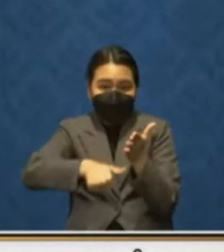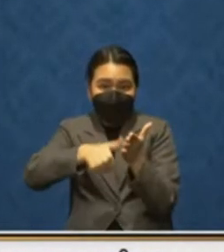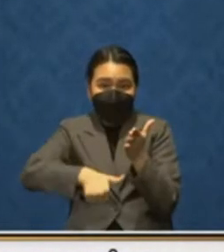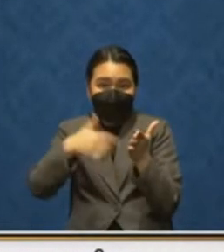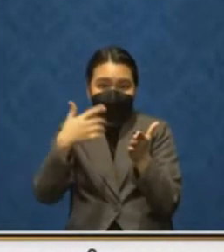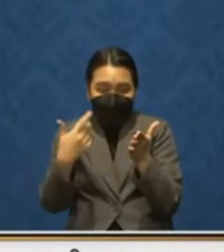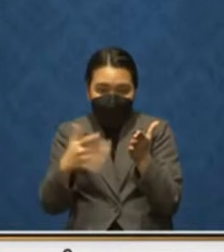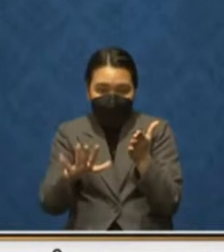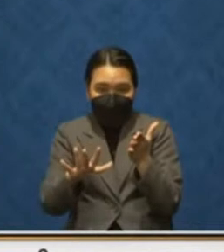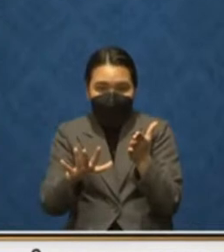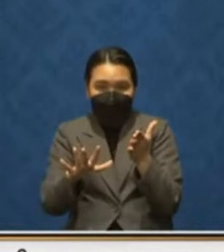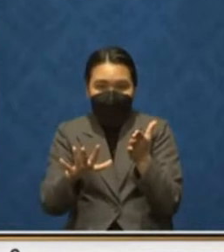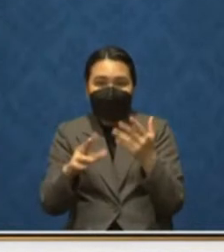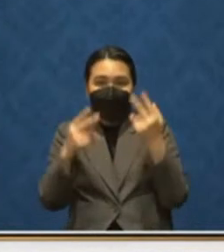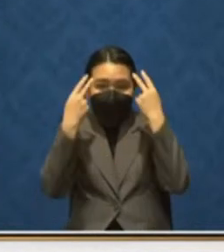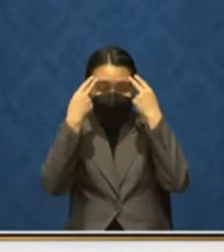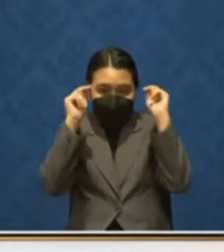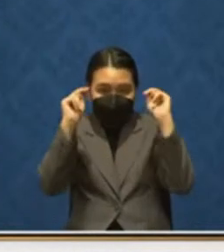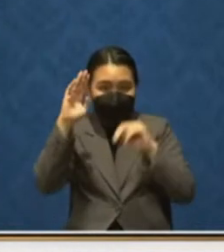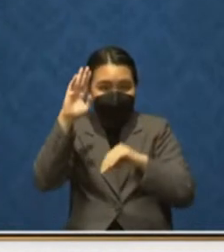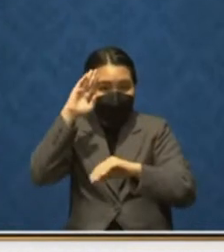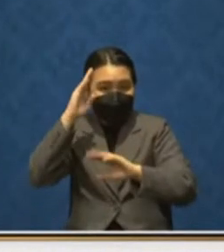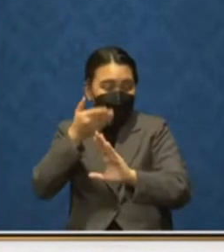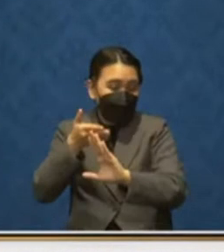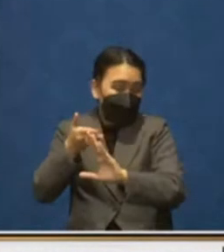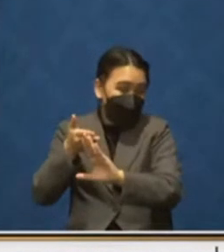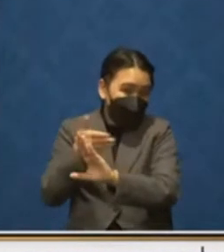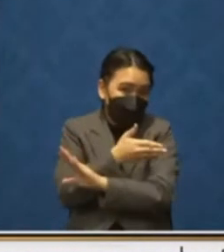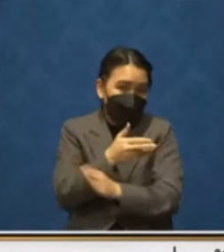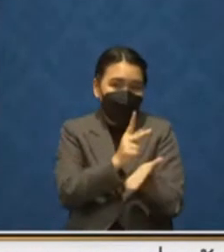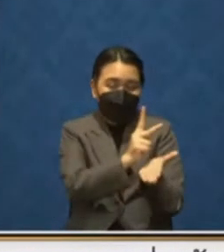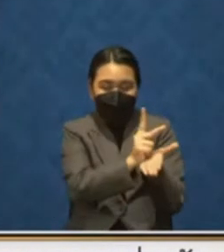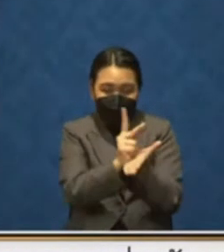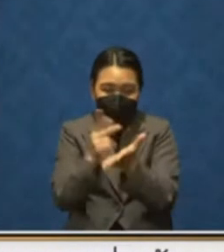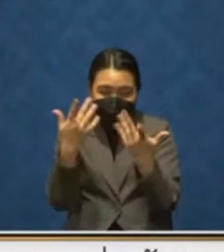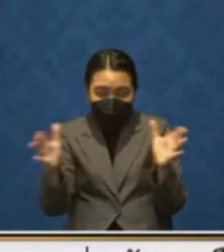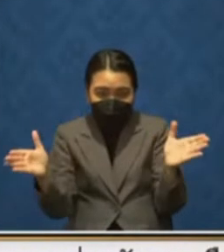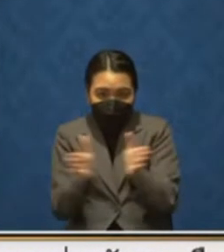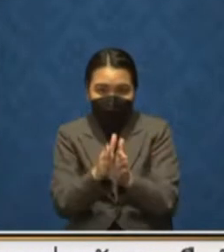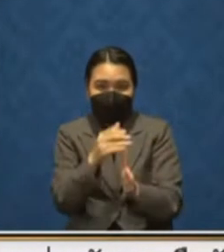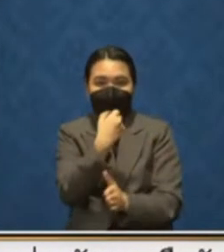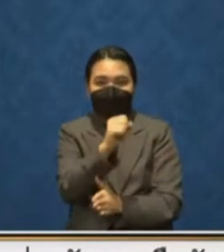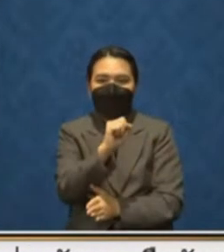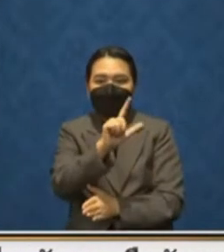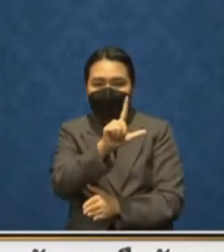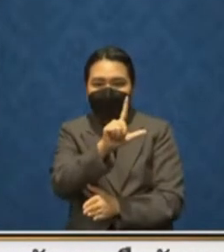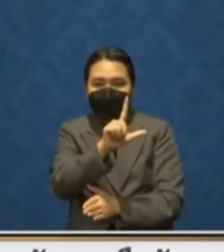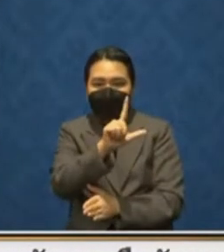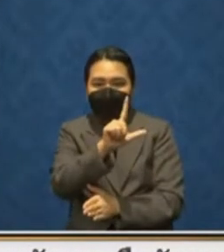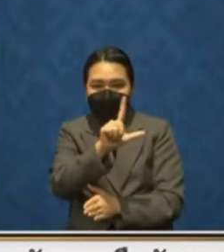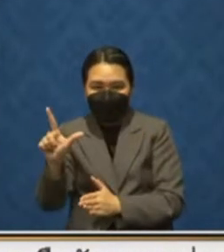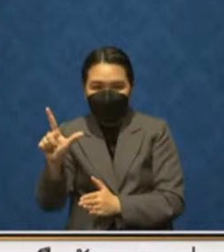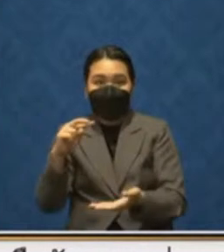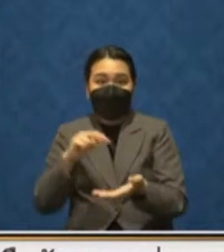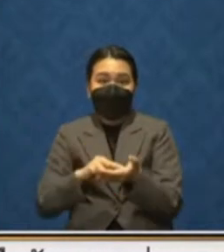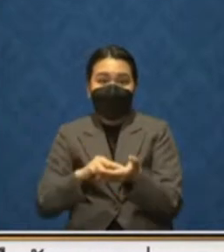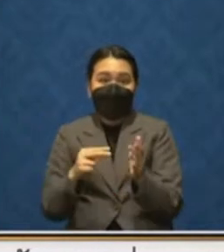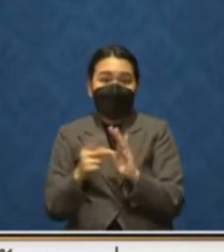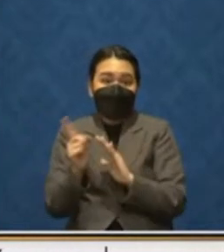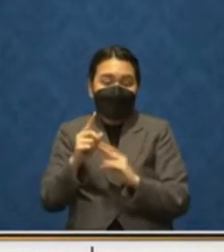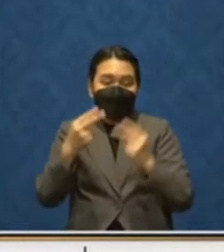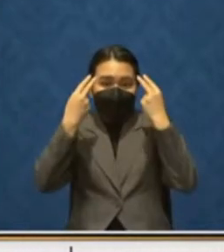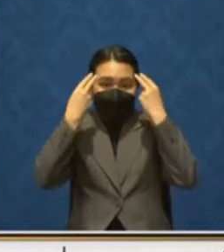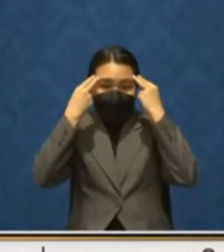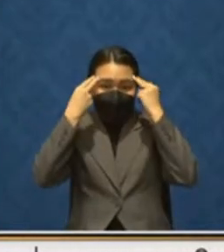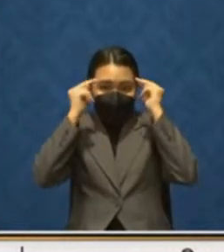กรรมนายกมนตรีท่านก่อนๆกูมารวม 10ล้านบาทนะครับแล้วก็เอาพระคุณไปยุคผู้คนเดียว